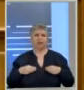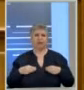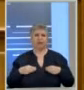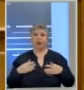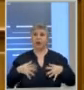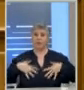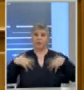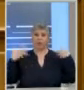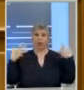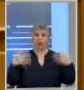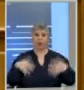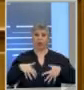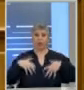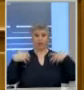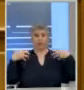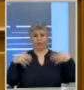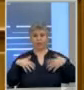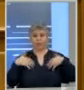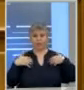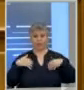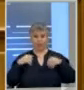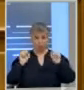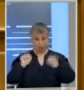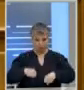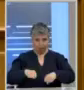ενθουσιασμό.